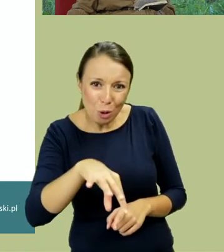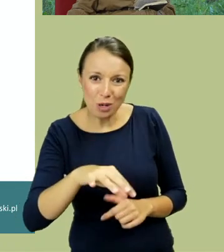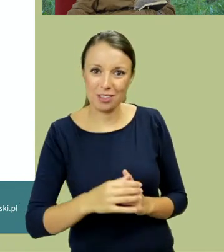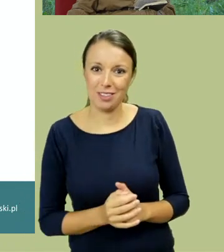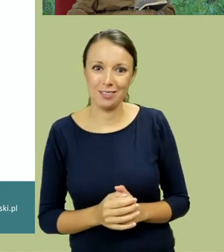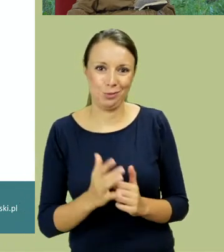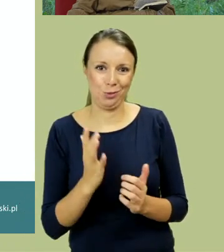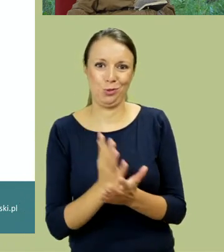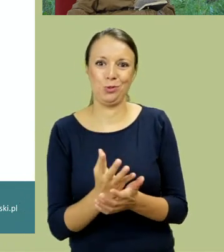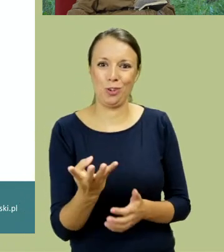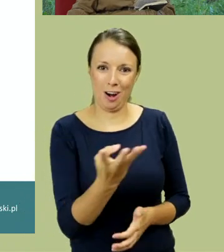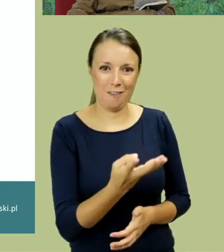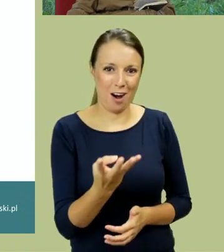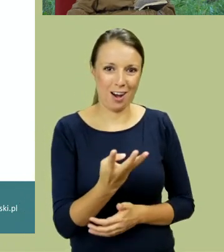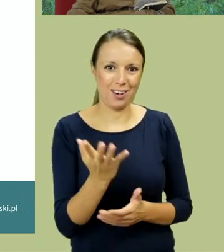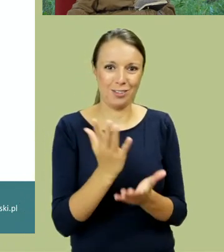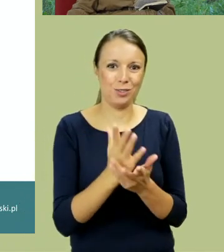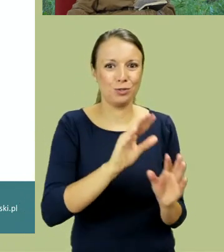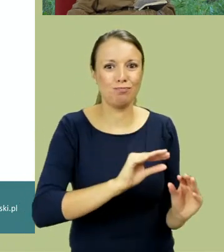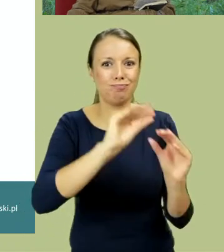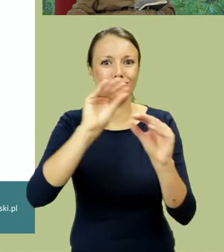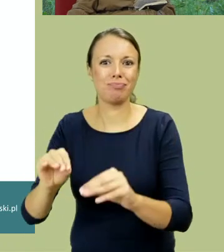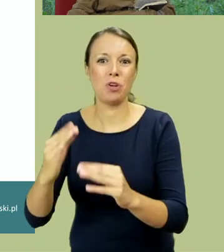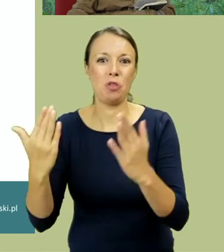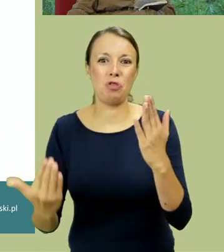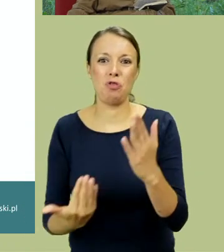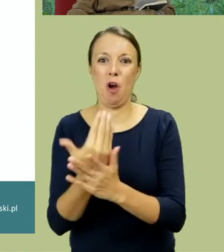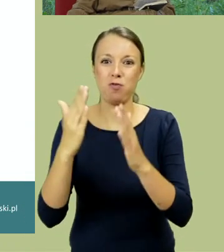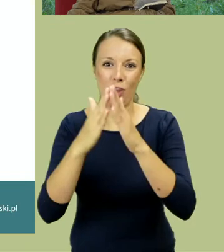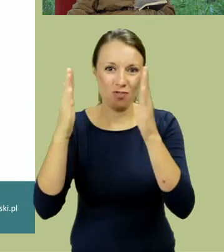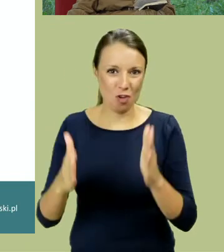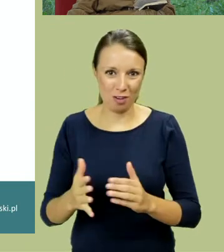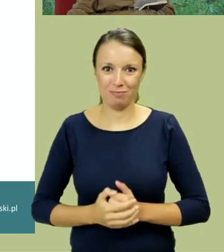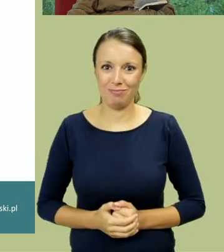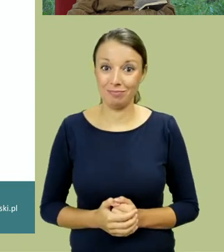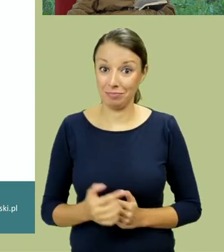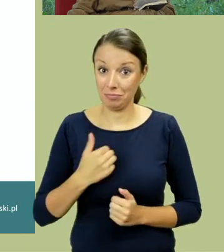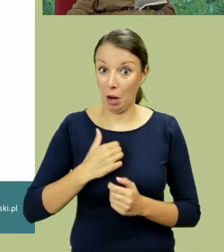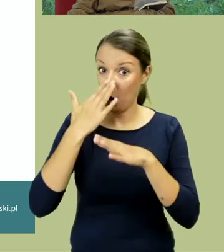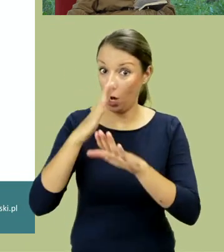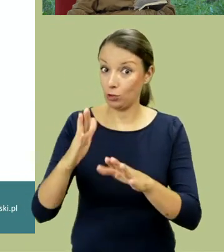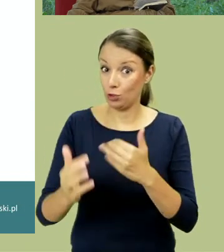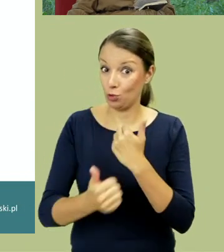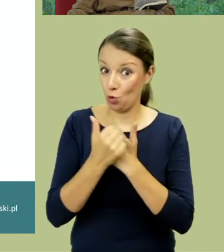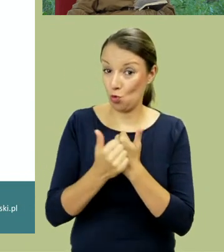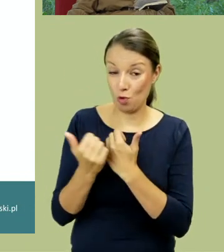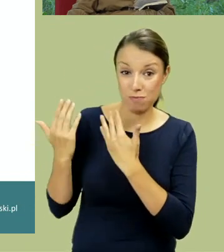do nowego domu. Ja tu również pokazuję państwu